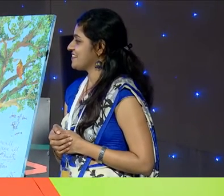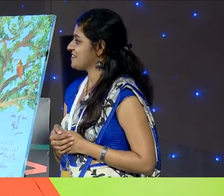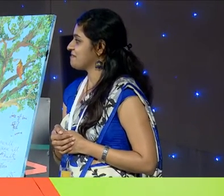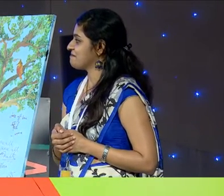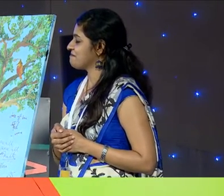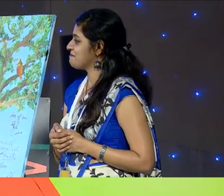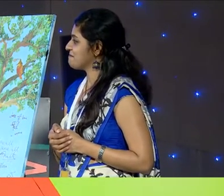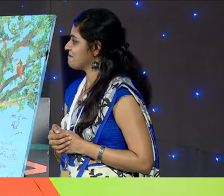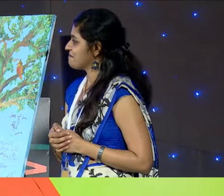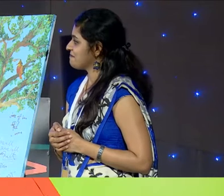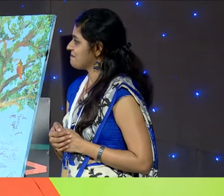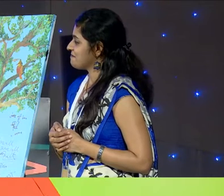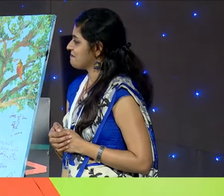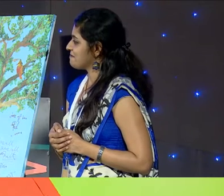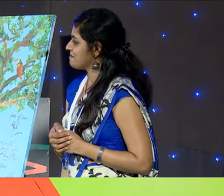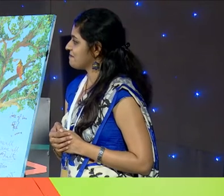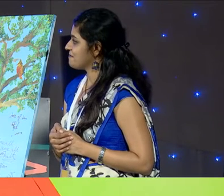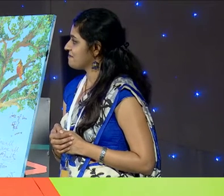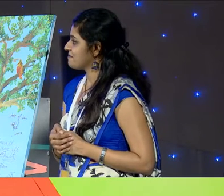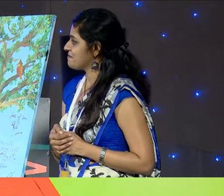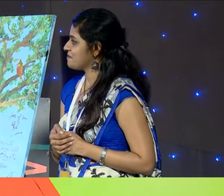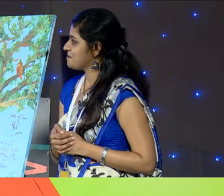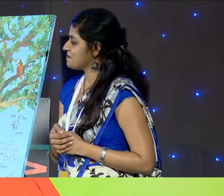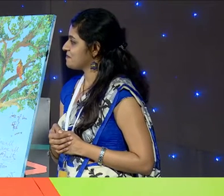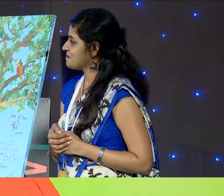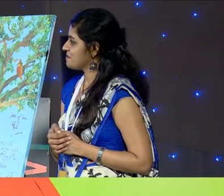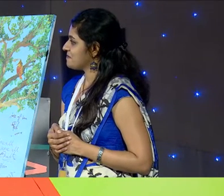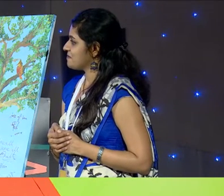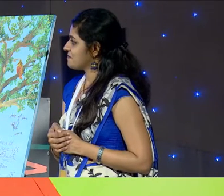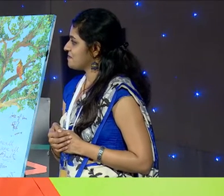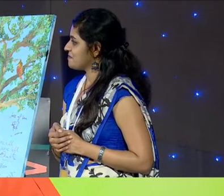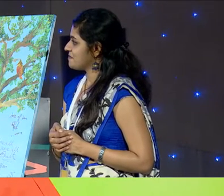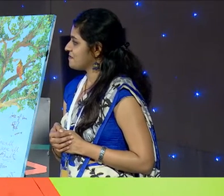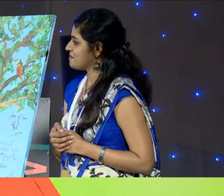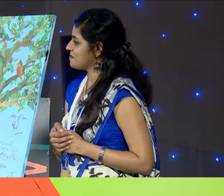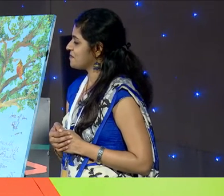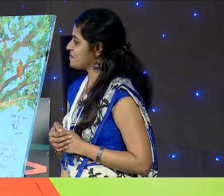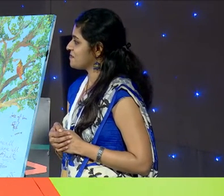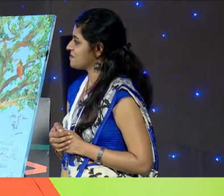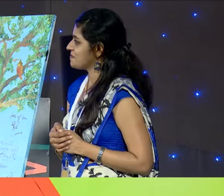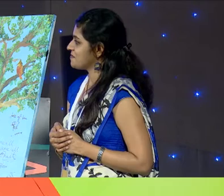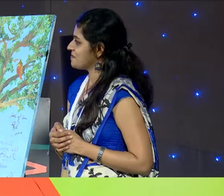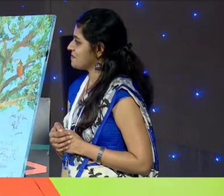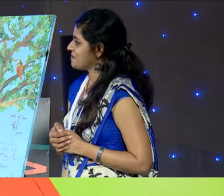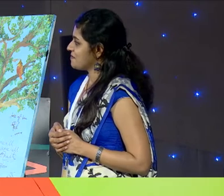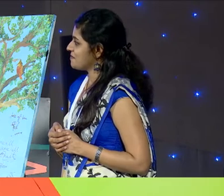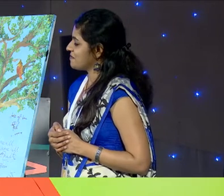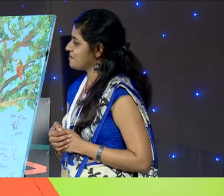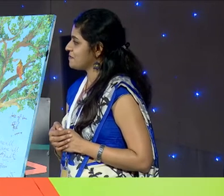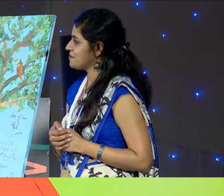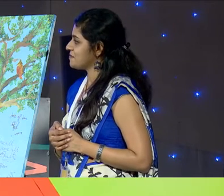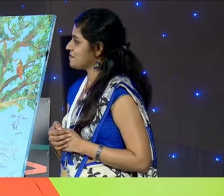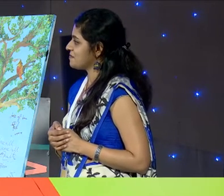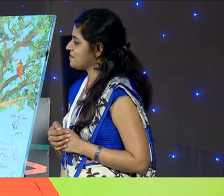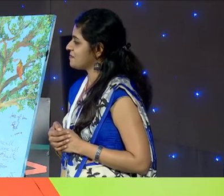साथ, लेकिन एक बार हम अगर मन से अंध अपंग हो गए तो सब कुछ खत्म। और परेशानियां और तकलीफें ही